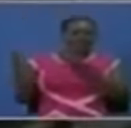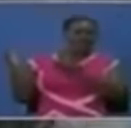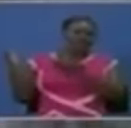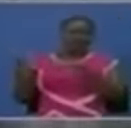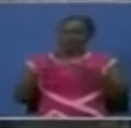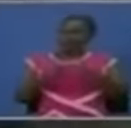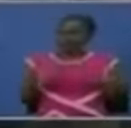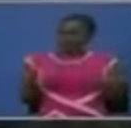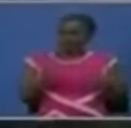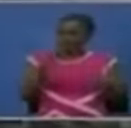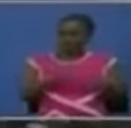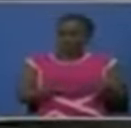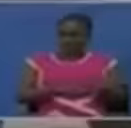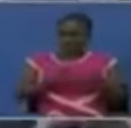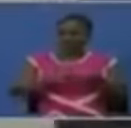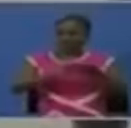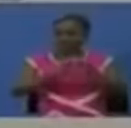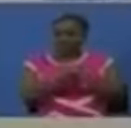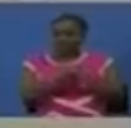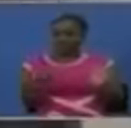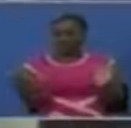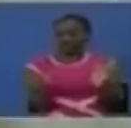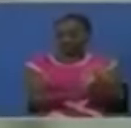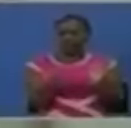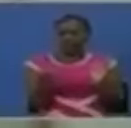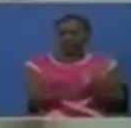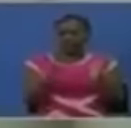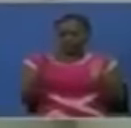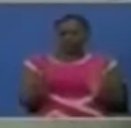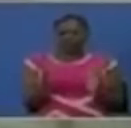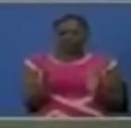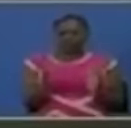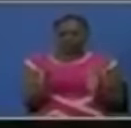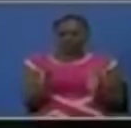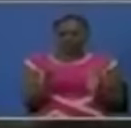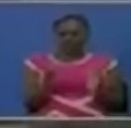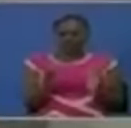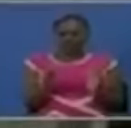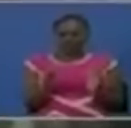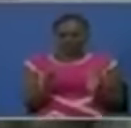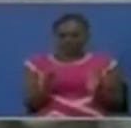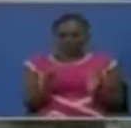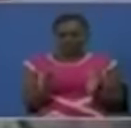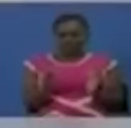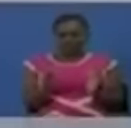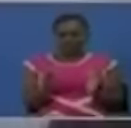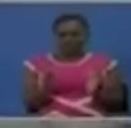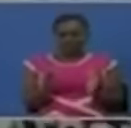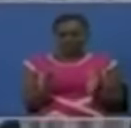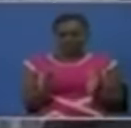lakini punde liligeuka dua la kuku. Unatupiga tia gas. Kumpata mwewe ilikuwa shida.